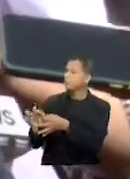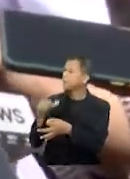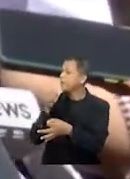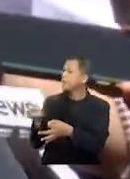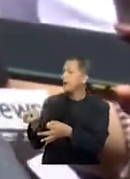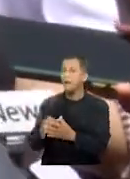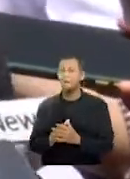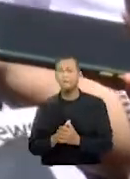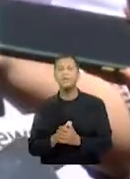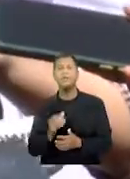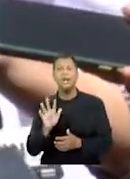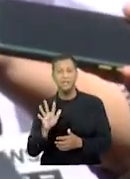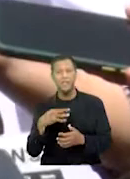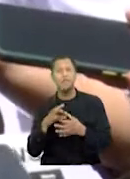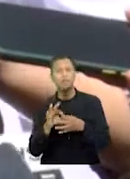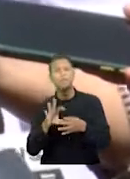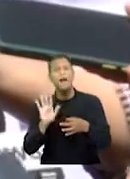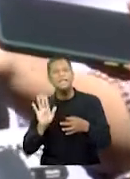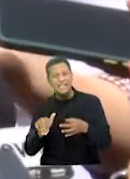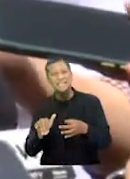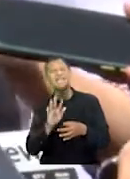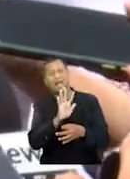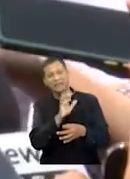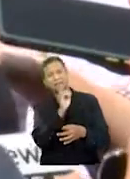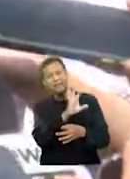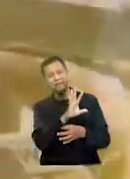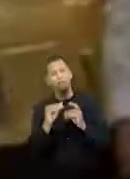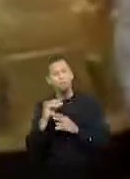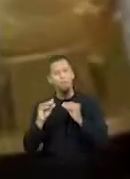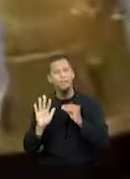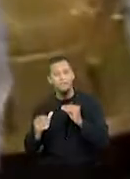Kalau koalisi terlalu pagi bicara sekarang, ya kita lewati ini dulu.